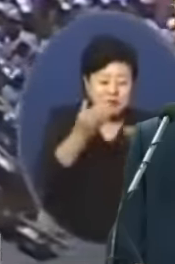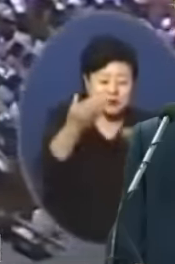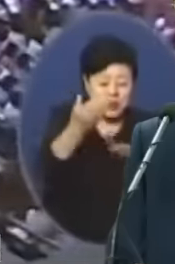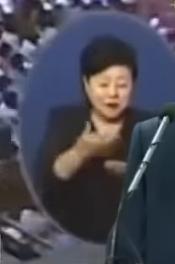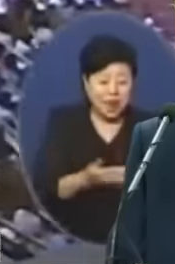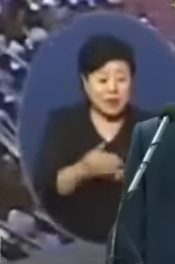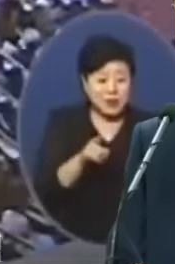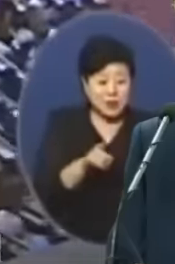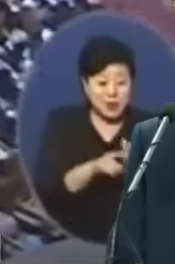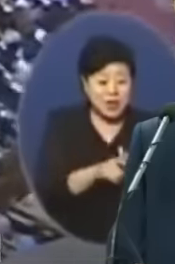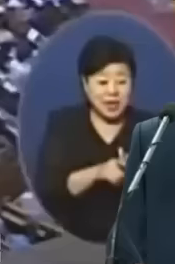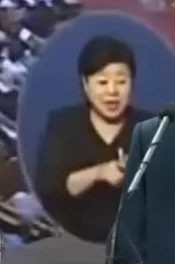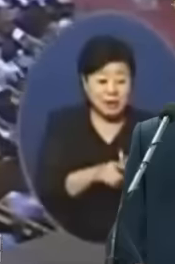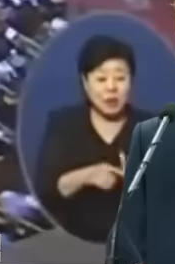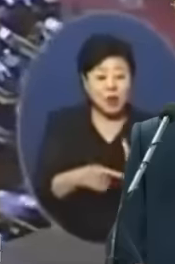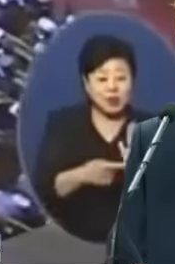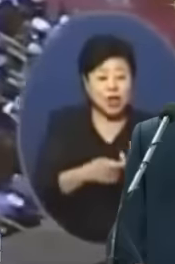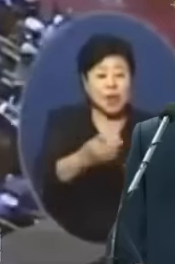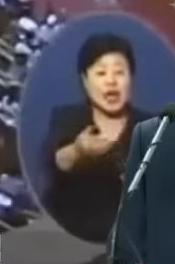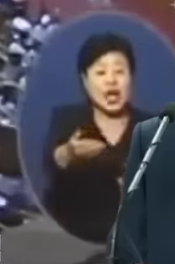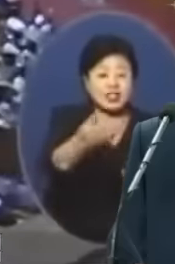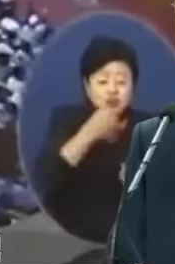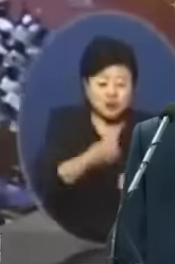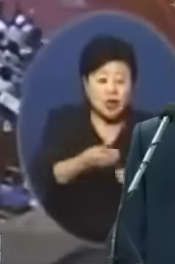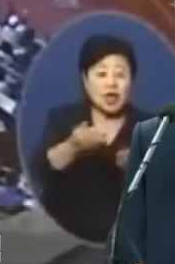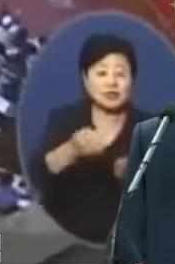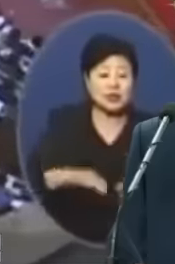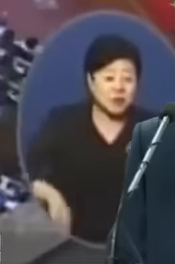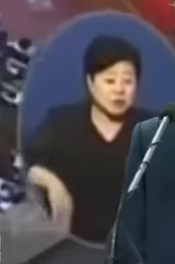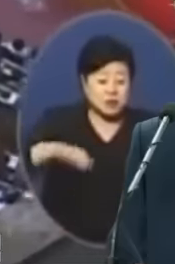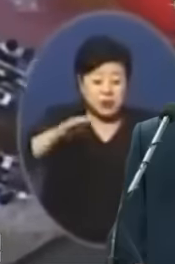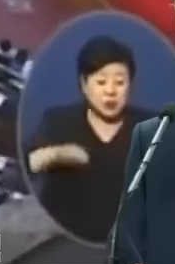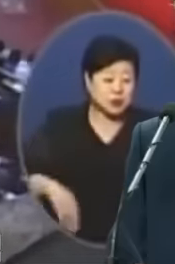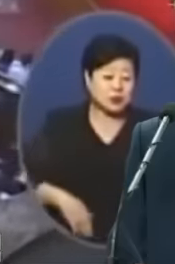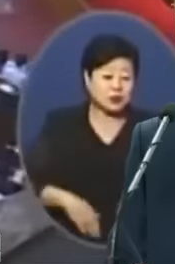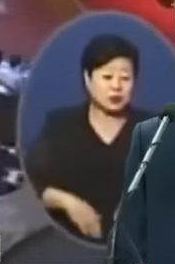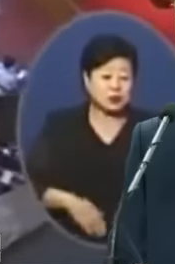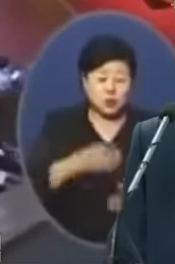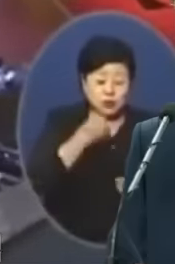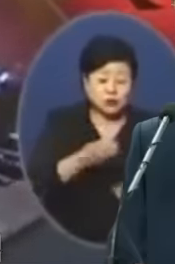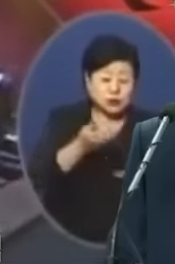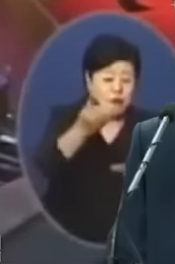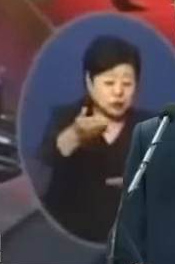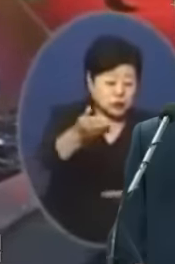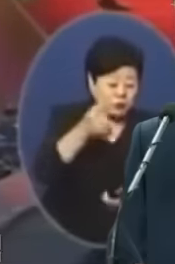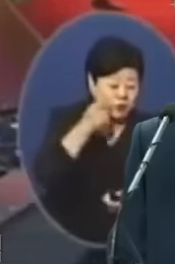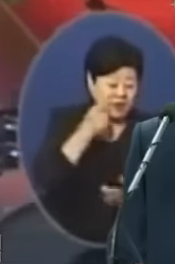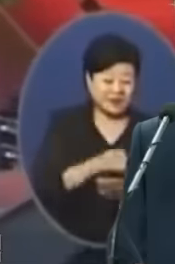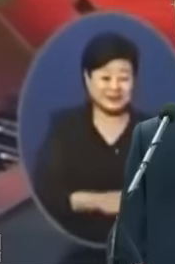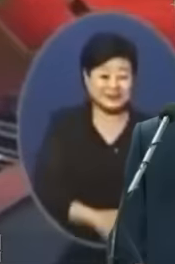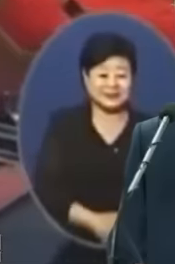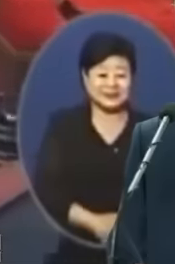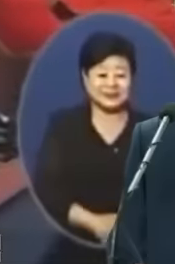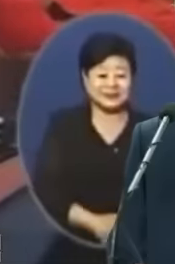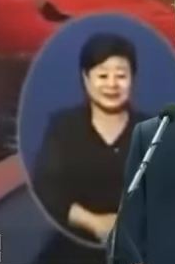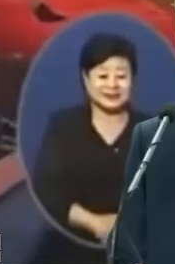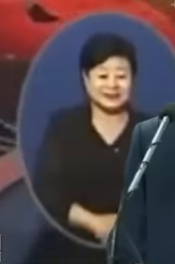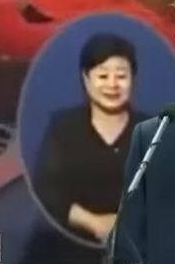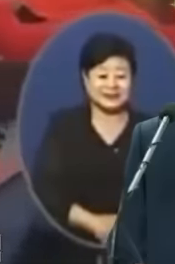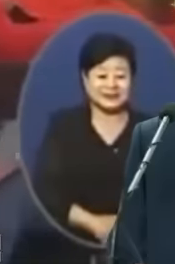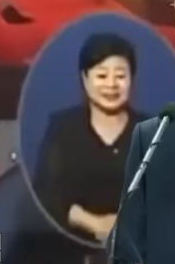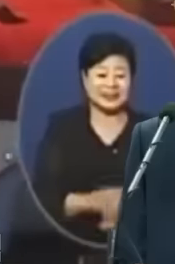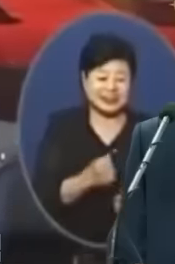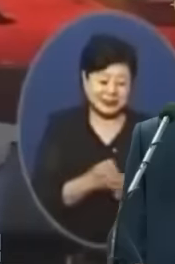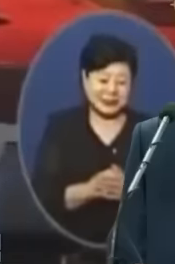받기 위해서는 뭘 내놓아야 축사를 하시지 빈손 들고 나오는데 주님이 축사할 수가 없습니다.